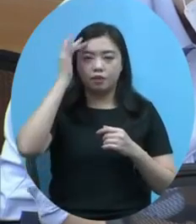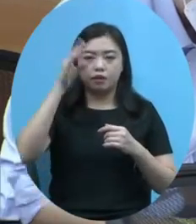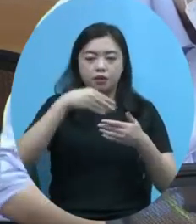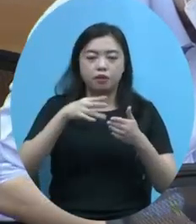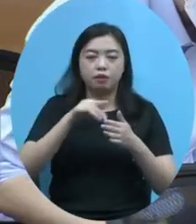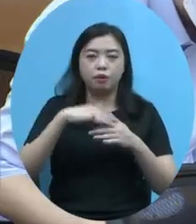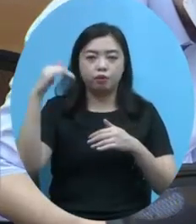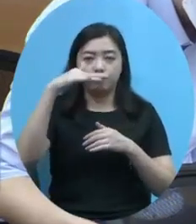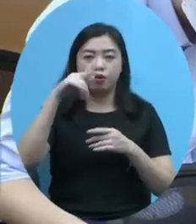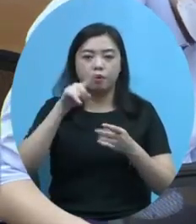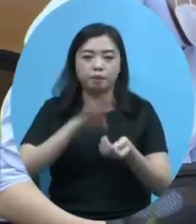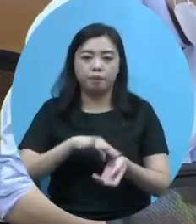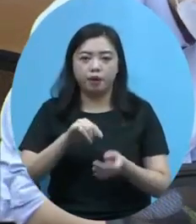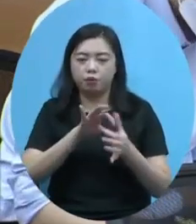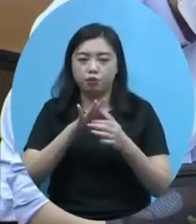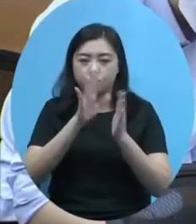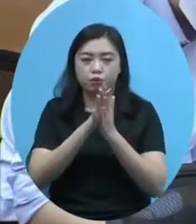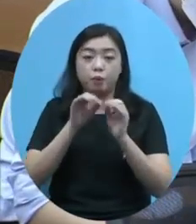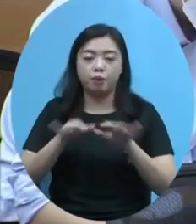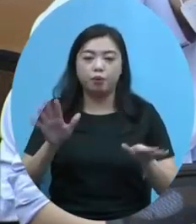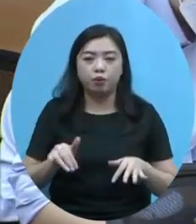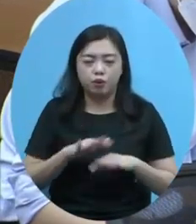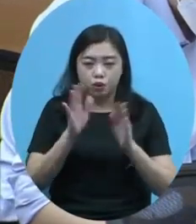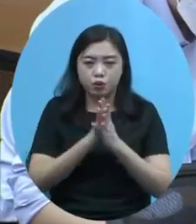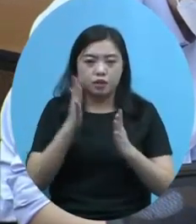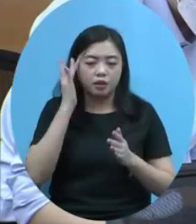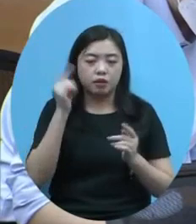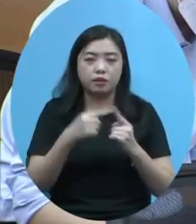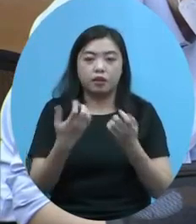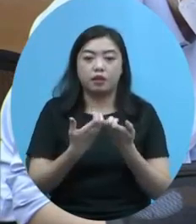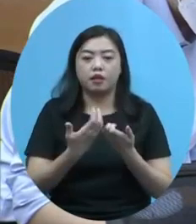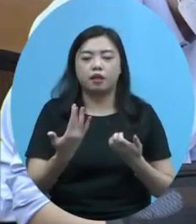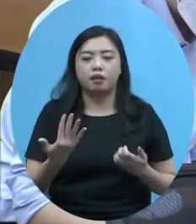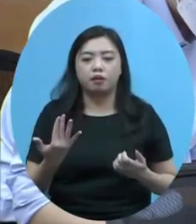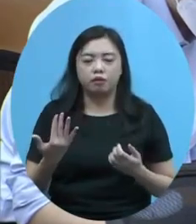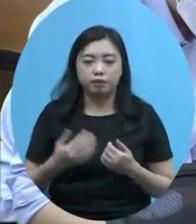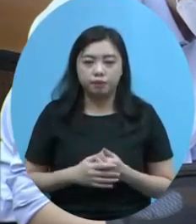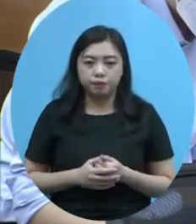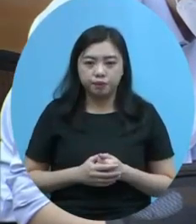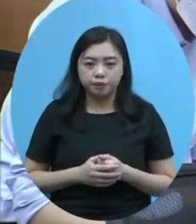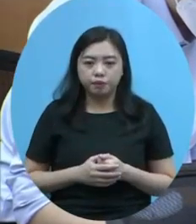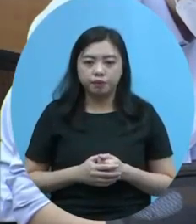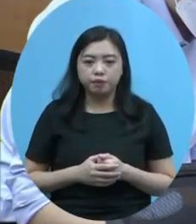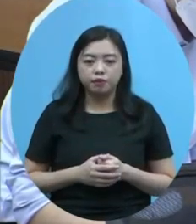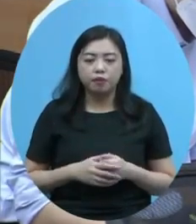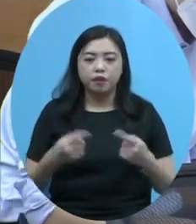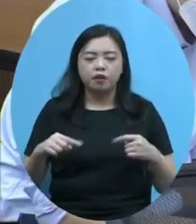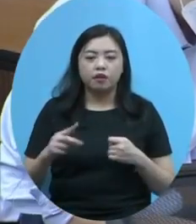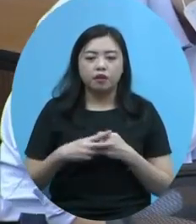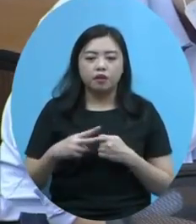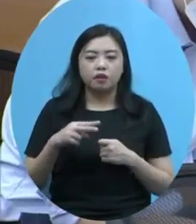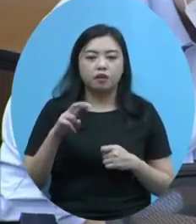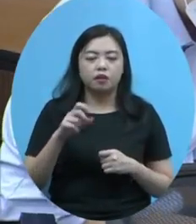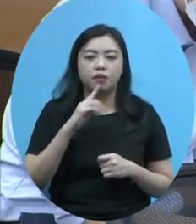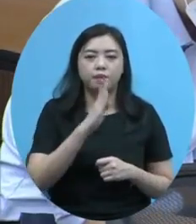況，因為通風嘅問題所以導致傳播？依家累計成間酒店有幾多人即係染疫咁樣啦？另外第二條問題就係都